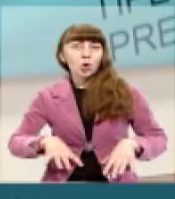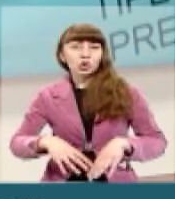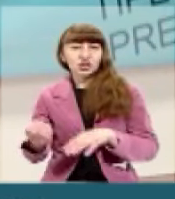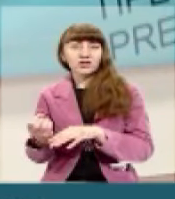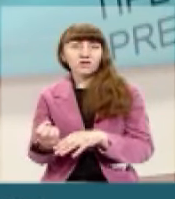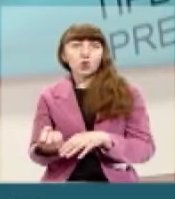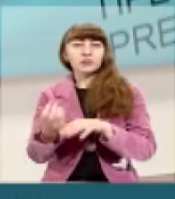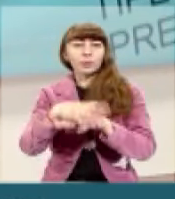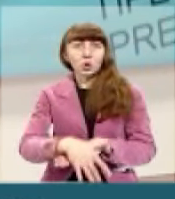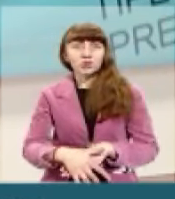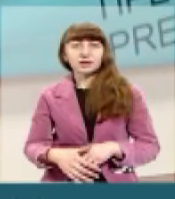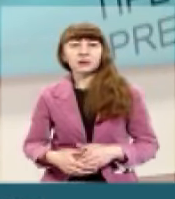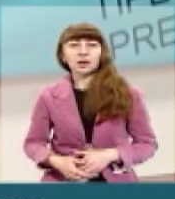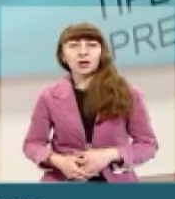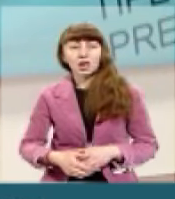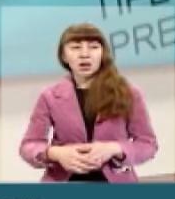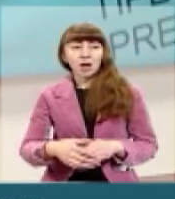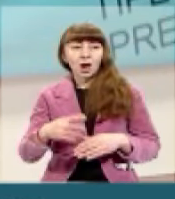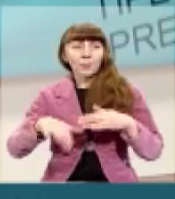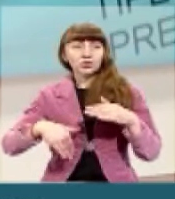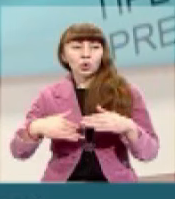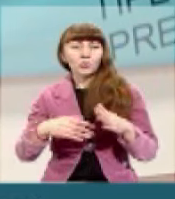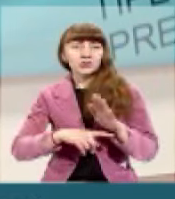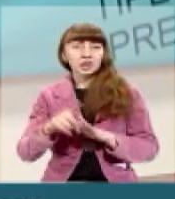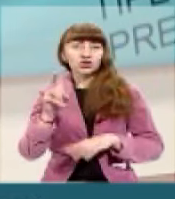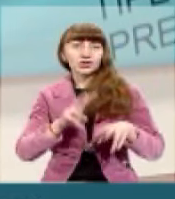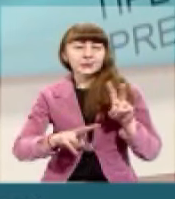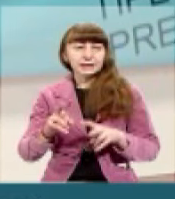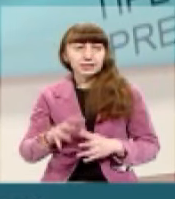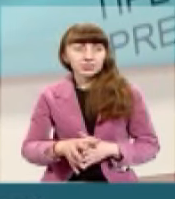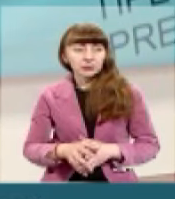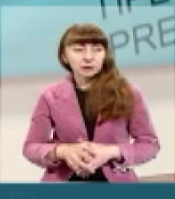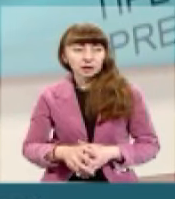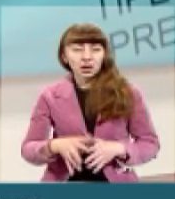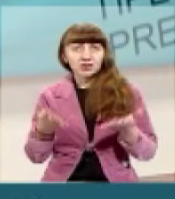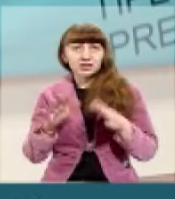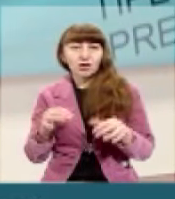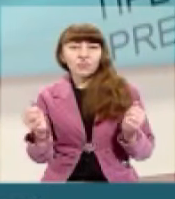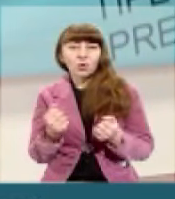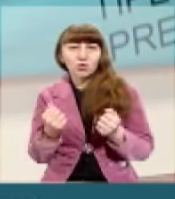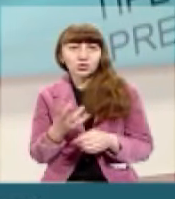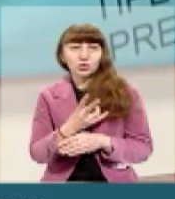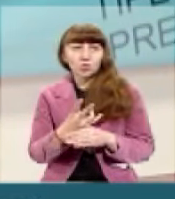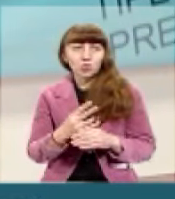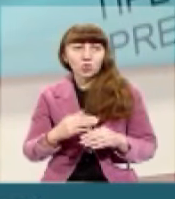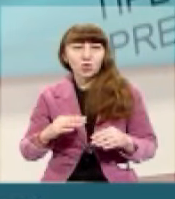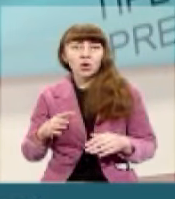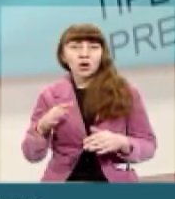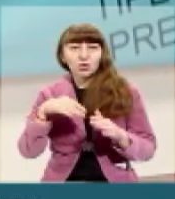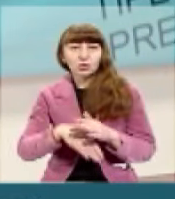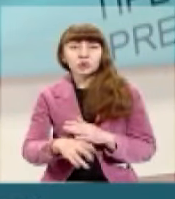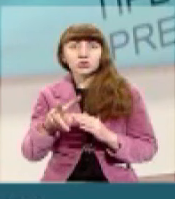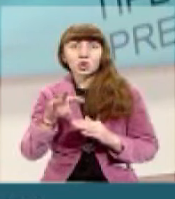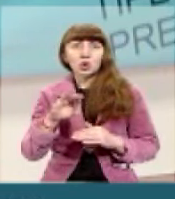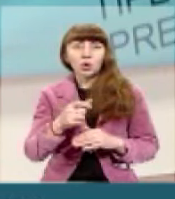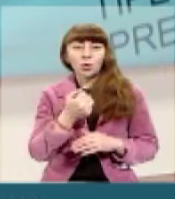с его слов можем построить цепочку событий. Остался в холоде ночевать, укрылся в лагу вместе с собакой,